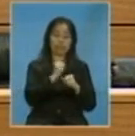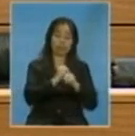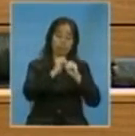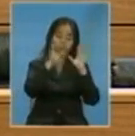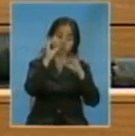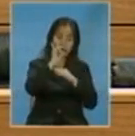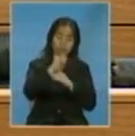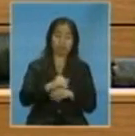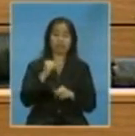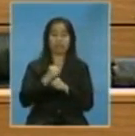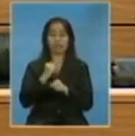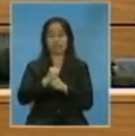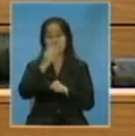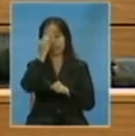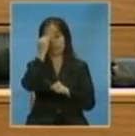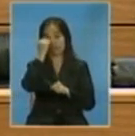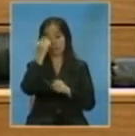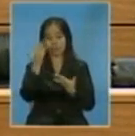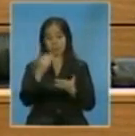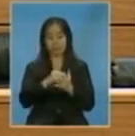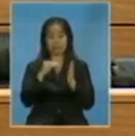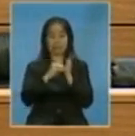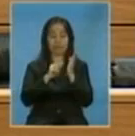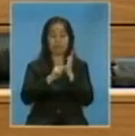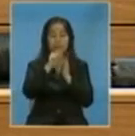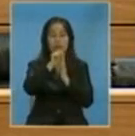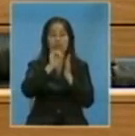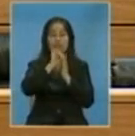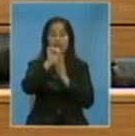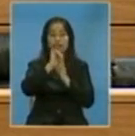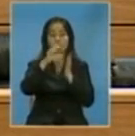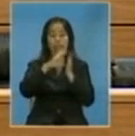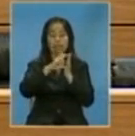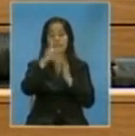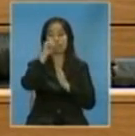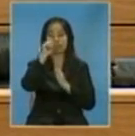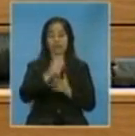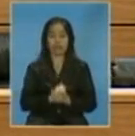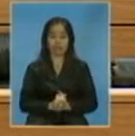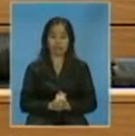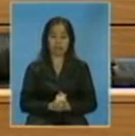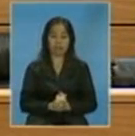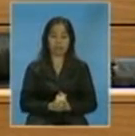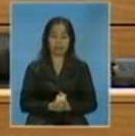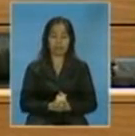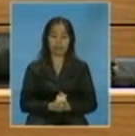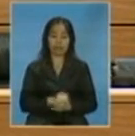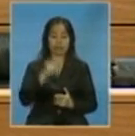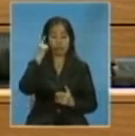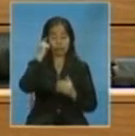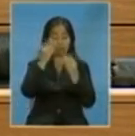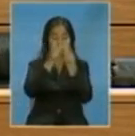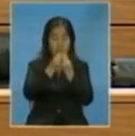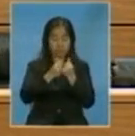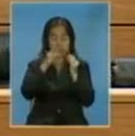ยครับเพราะท่านต้องเถียงกันอีกมากคือเส้นทางกรุงเทพเชียงใหม่ในแผนท่านเองครับท่านลงรายละเอียดมาทั้งหมด